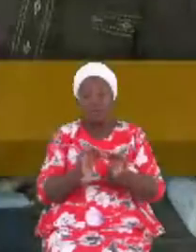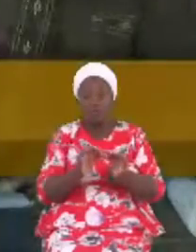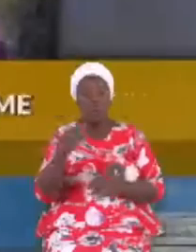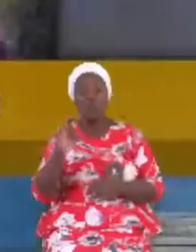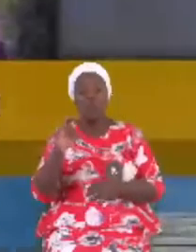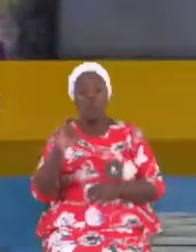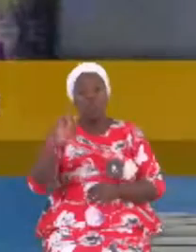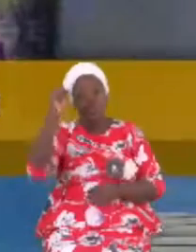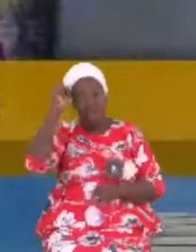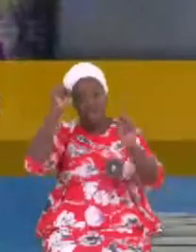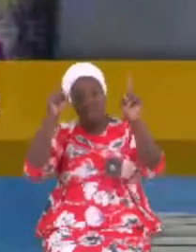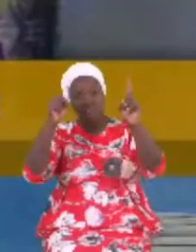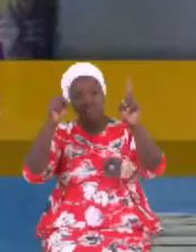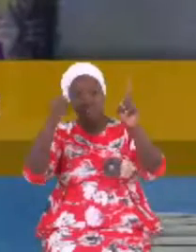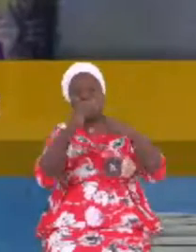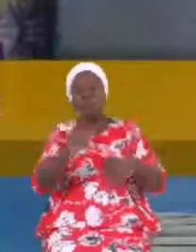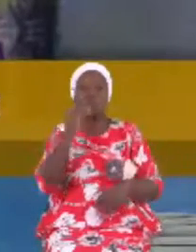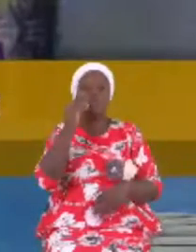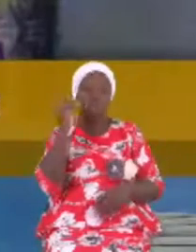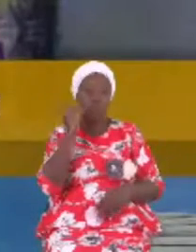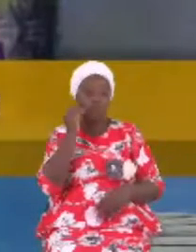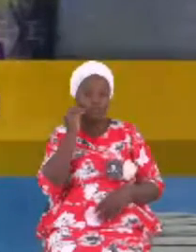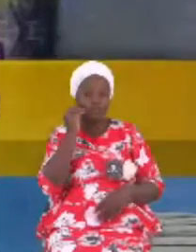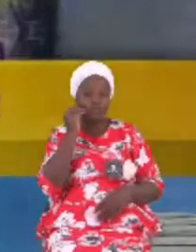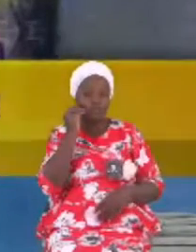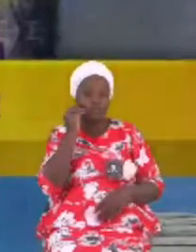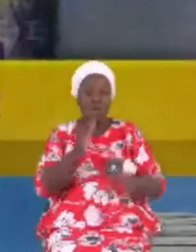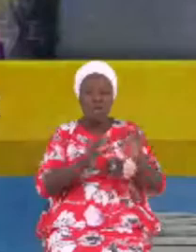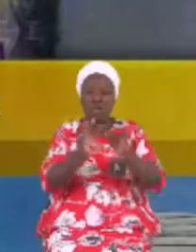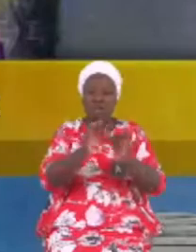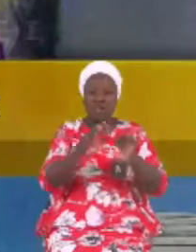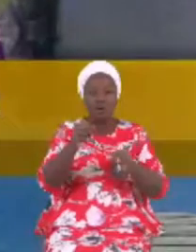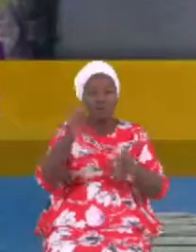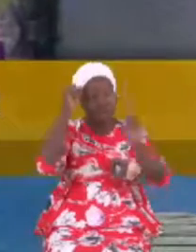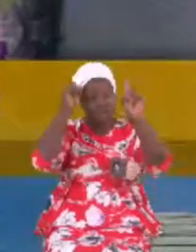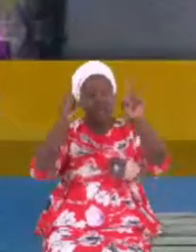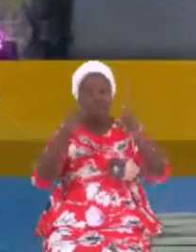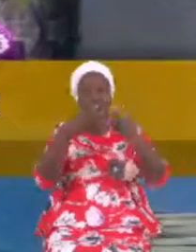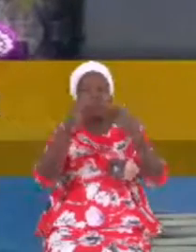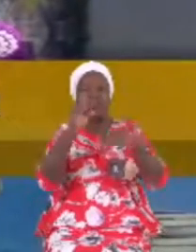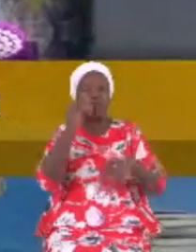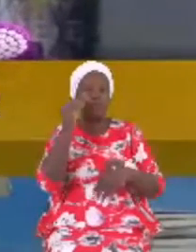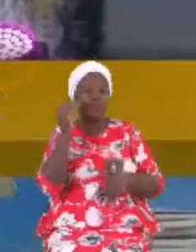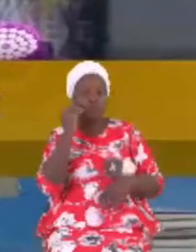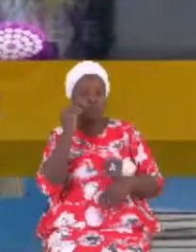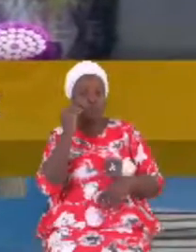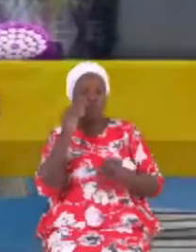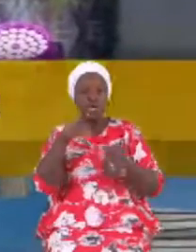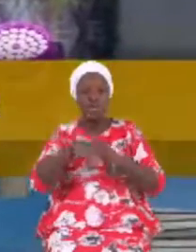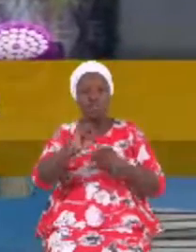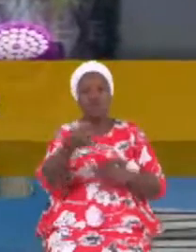la maison, de sa maison céleste. La description de sa maison céleste. En Jean chapitre